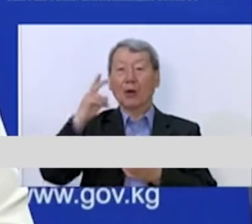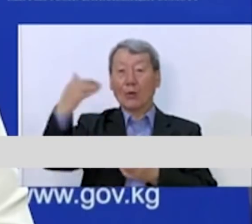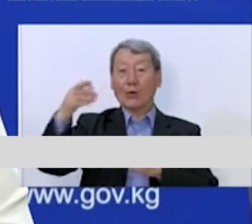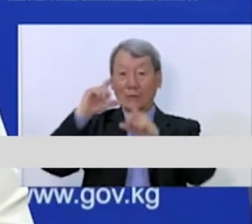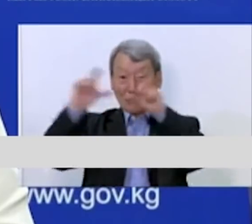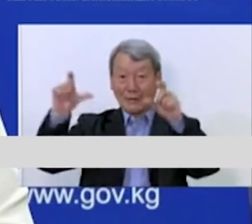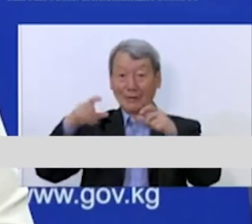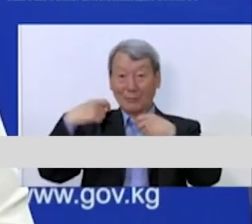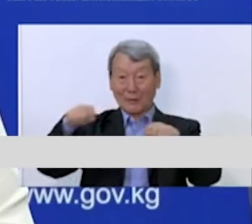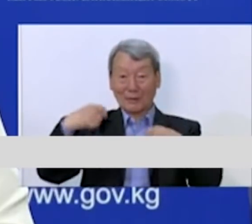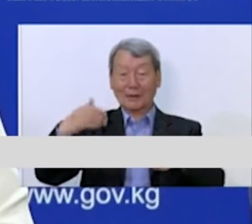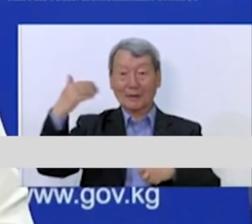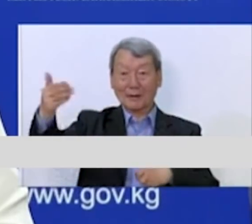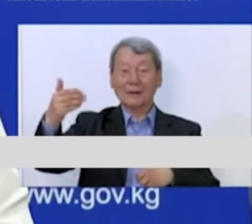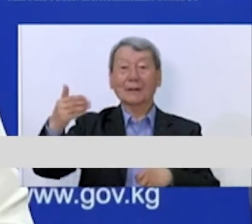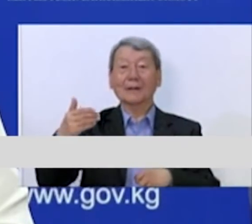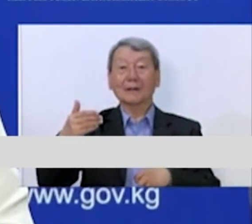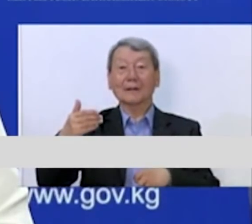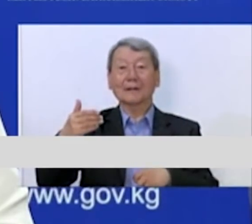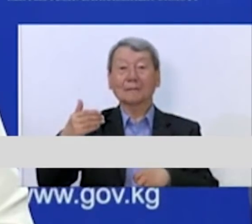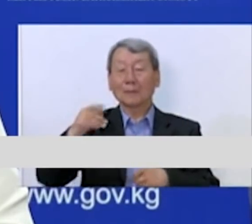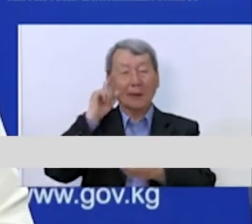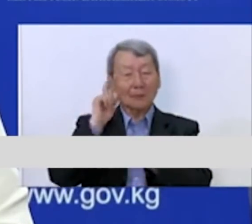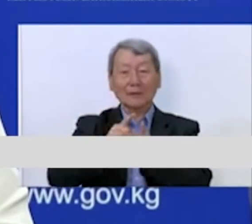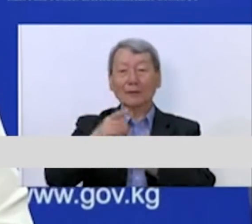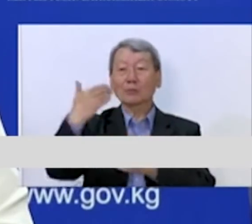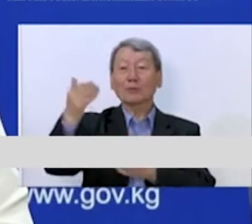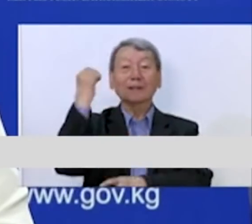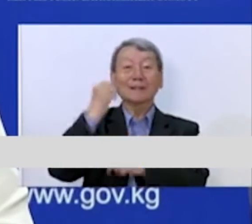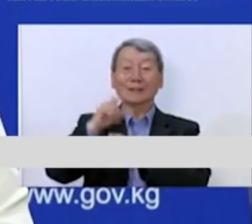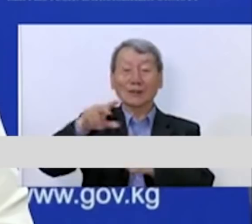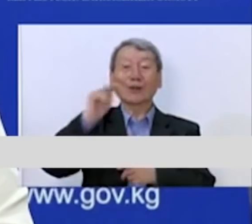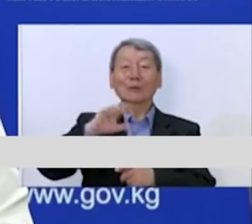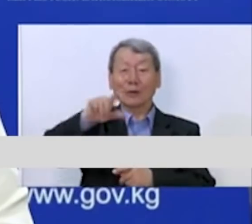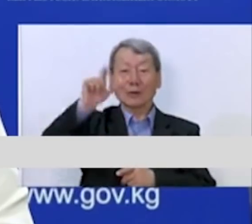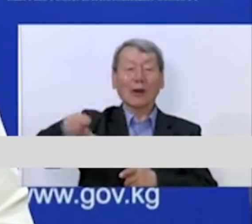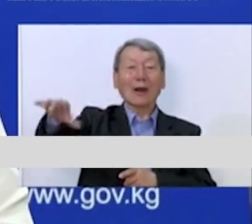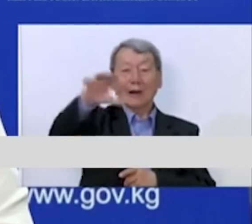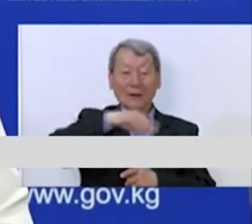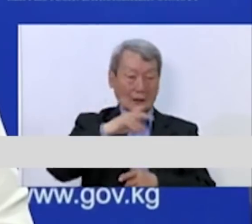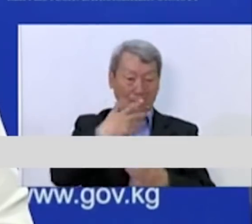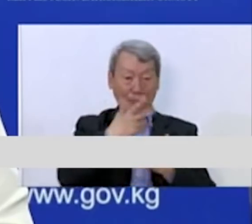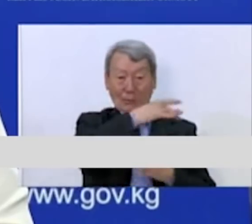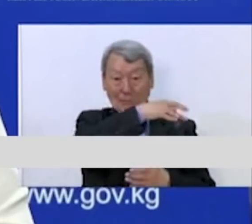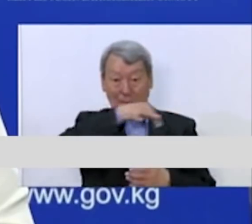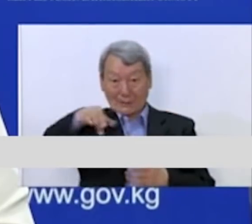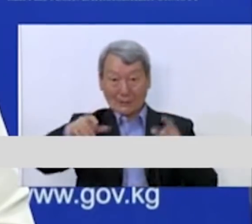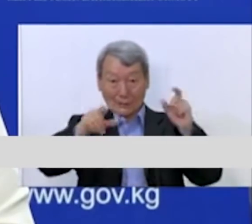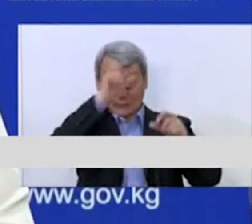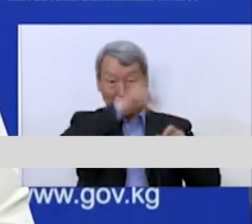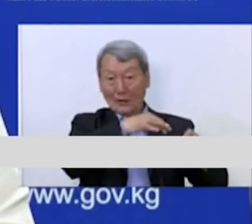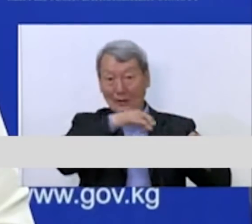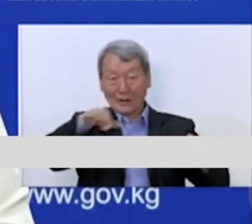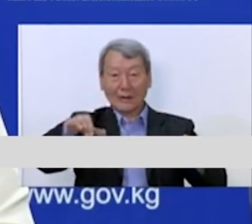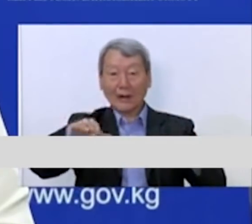Руководители данных сферы торговли должны обеспечить условия для того, чтобы посетители